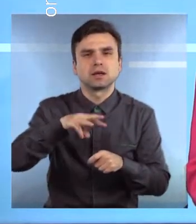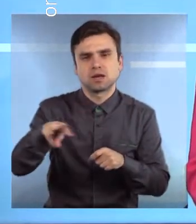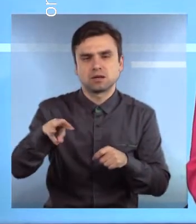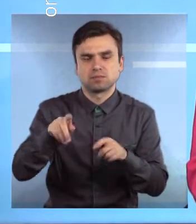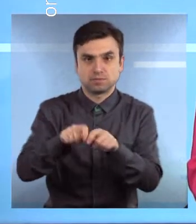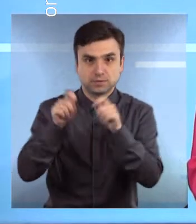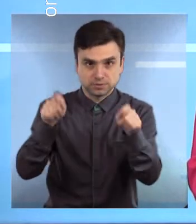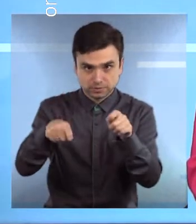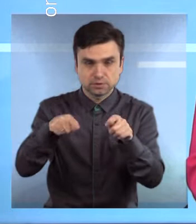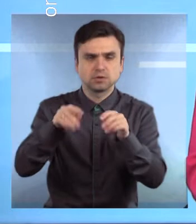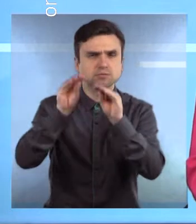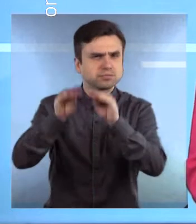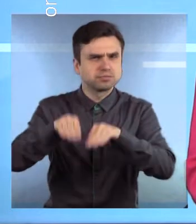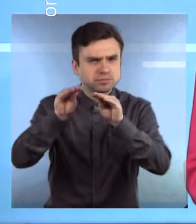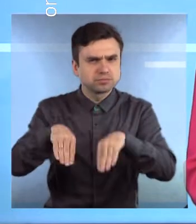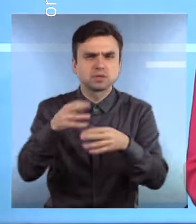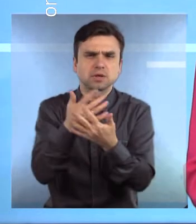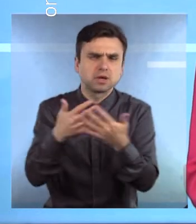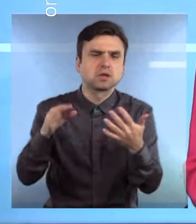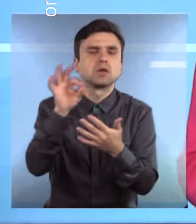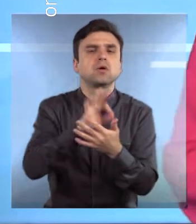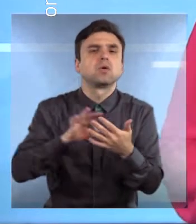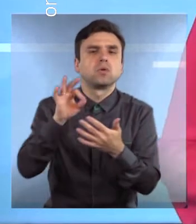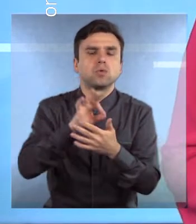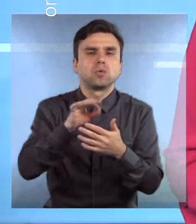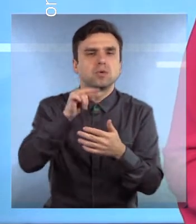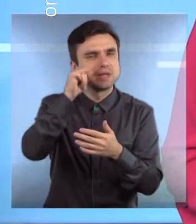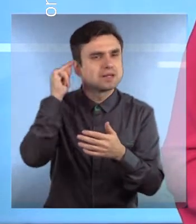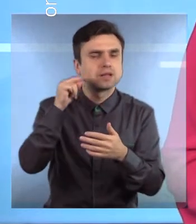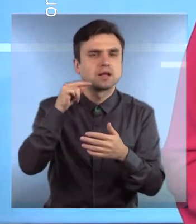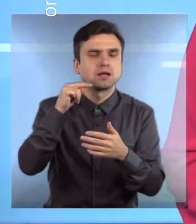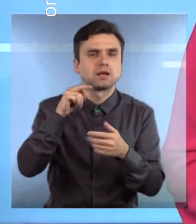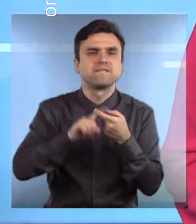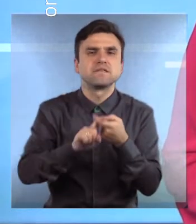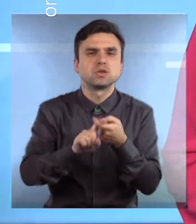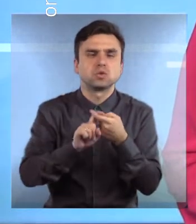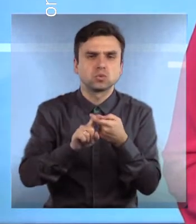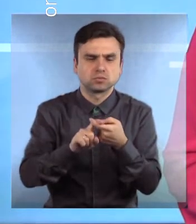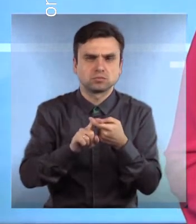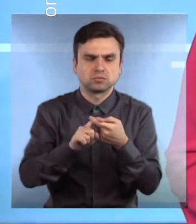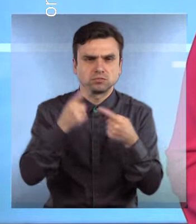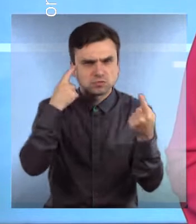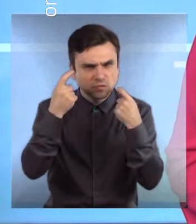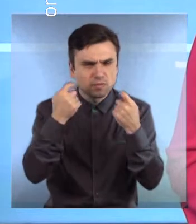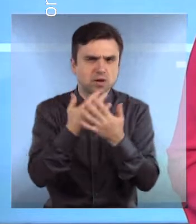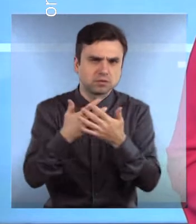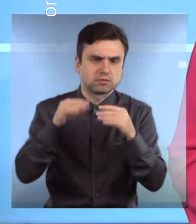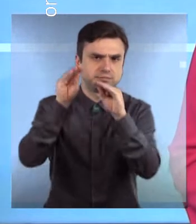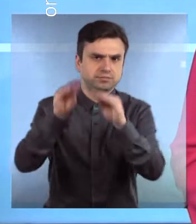та оцінки від фахівців. Зробило у міністерстві таке, аби оперативно відповідати на найбільш поширені питання